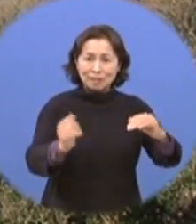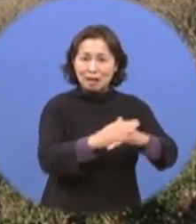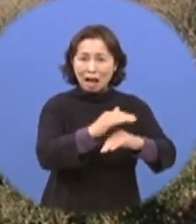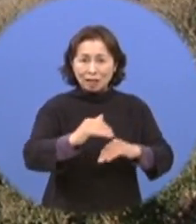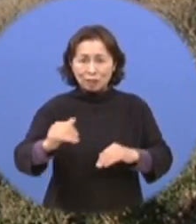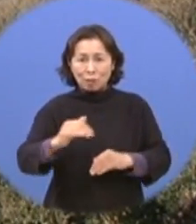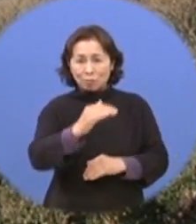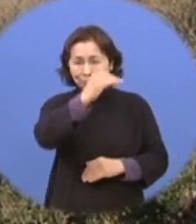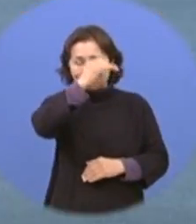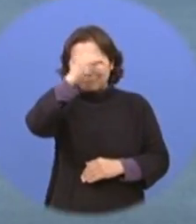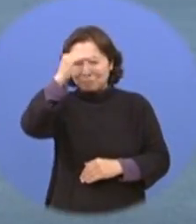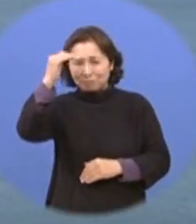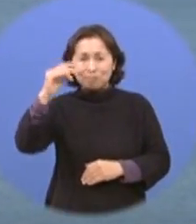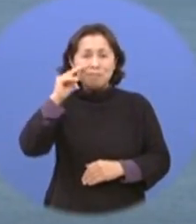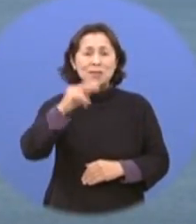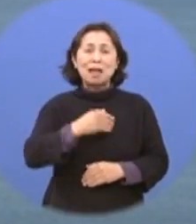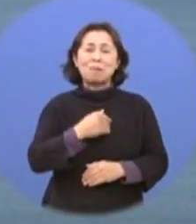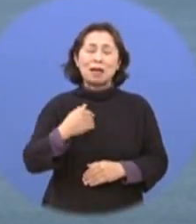ん